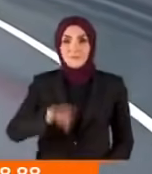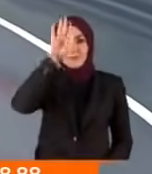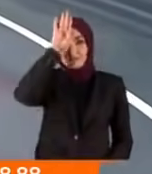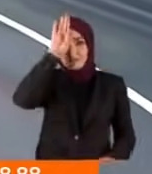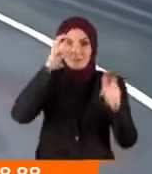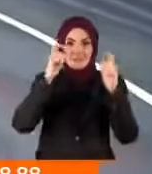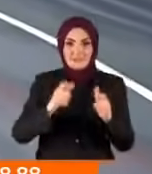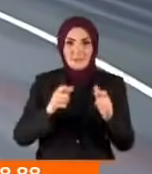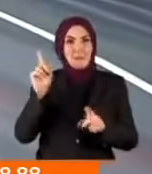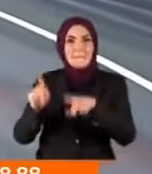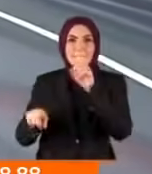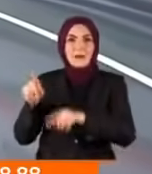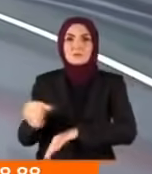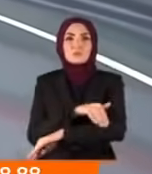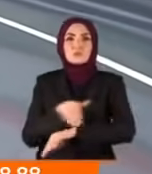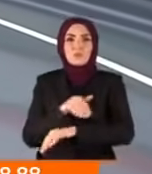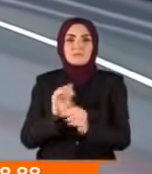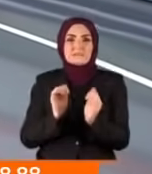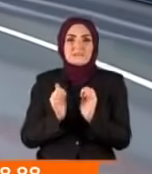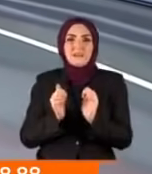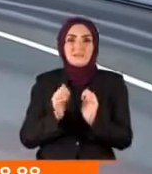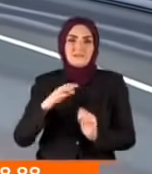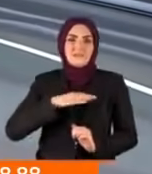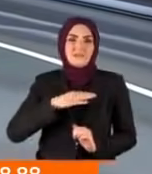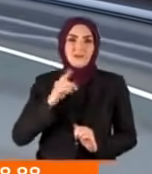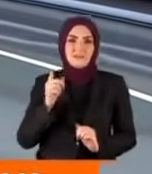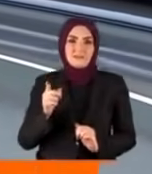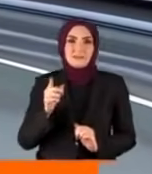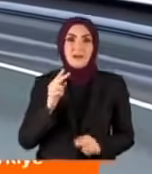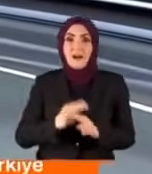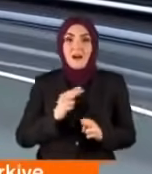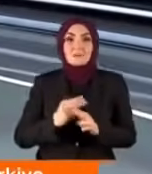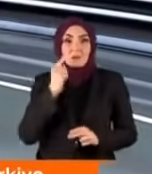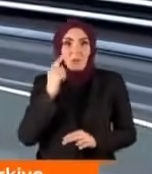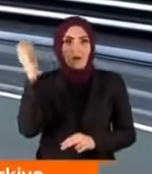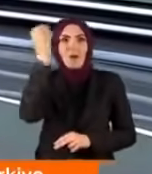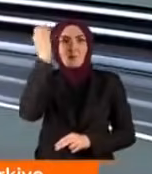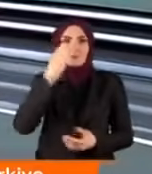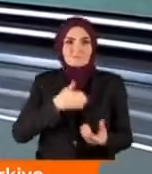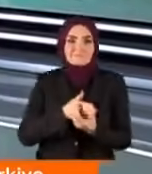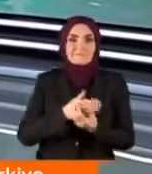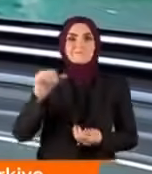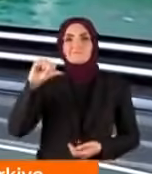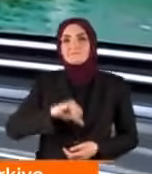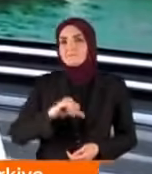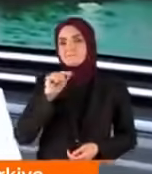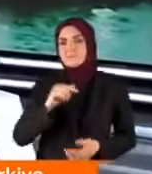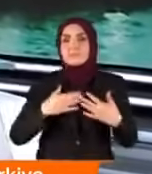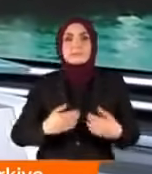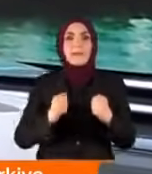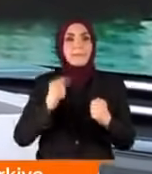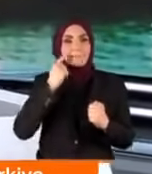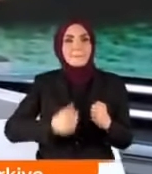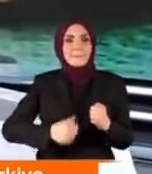İstanbul'un bazı sokakları çok dar. Bu yüzden de acil durumlarda ambulans giremiyor o sokaklara biliyorsunuz. Sağlık Bakanlığı işte bu sorunun önüne